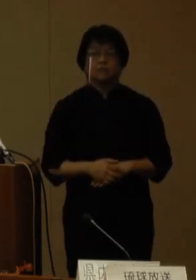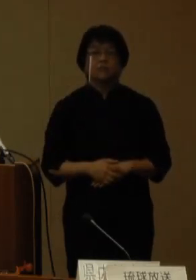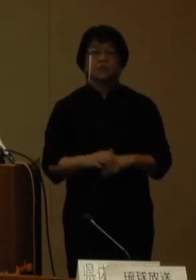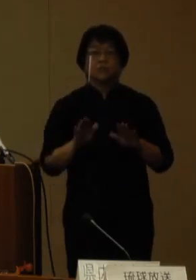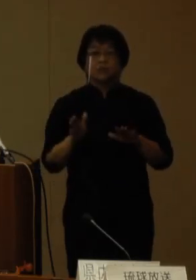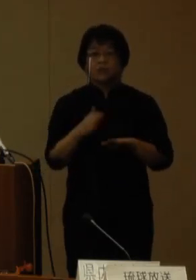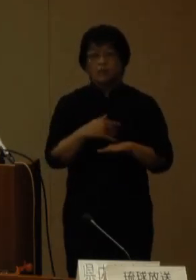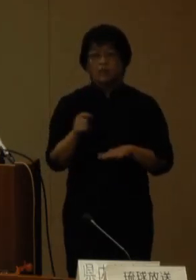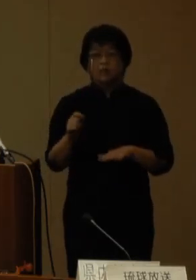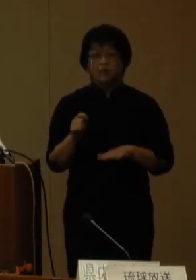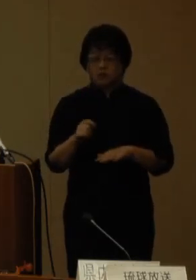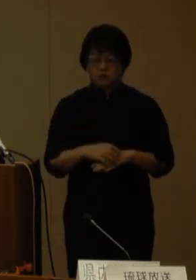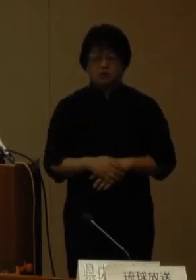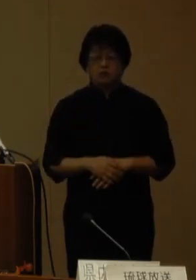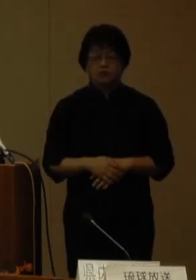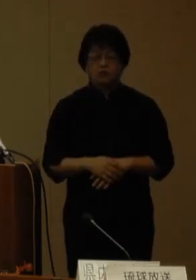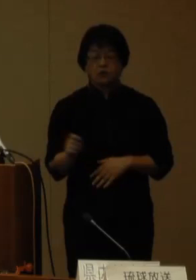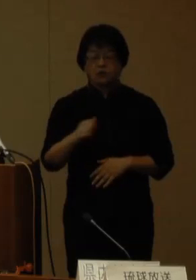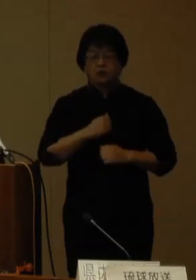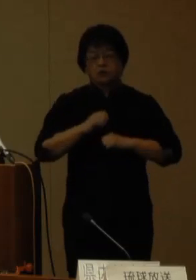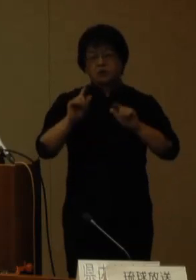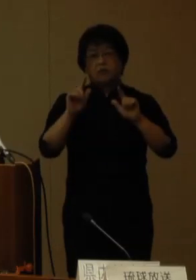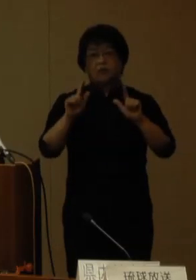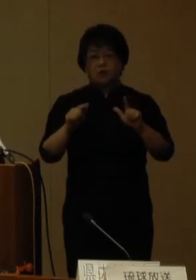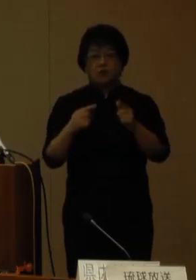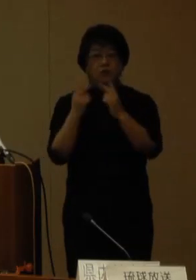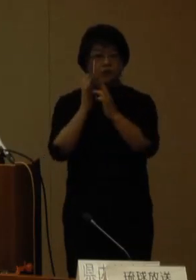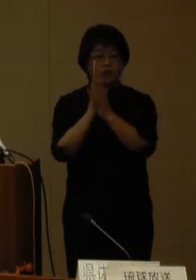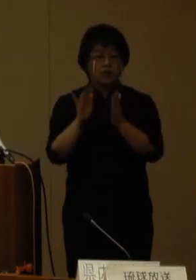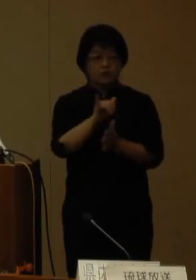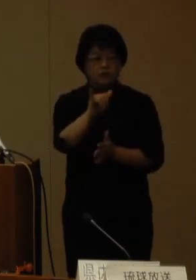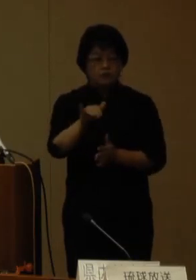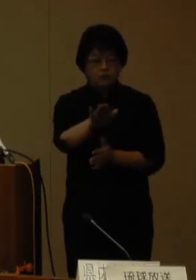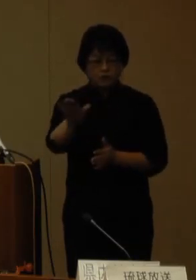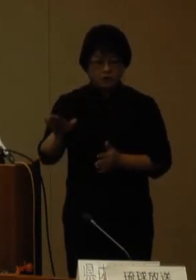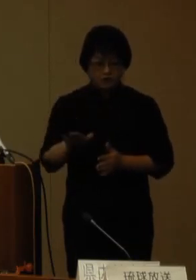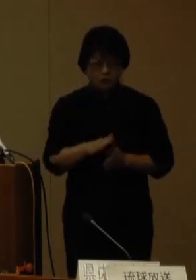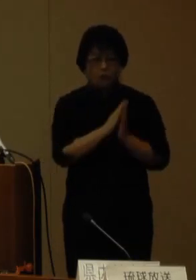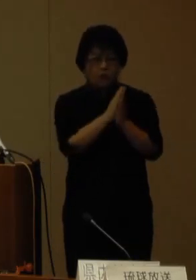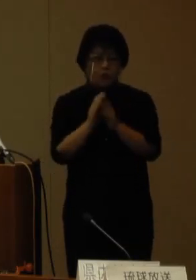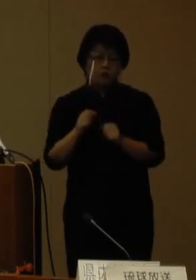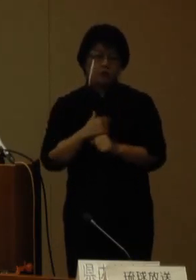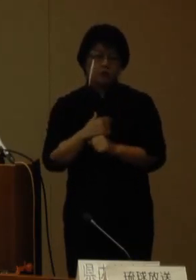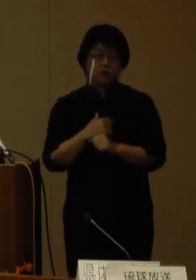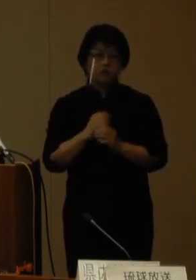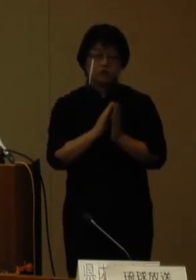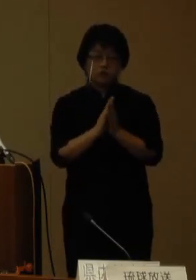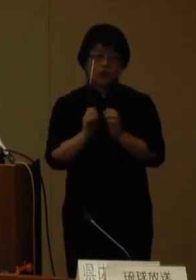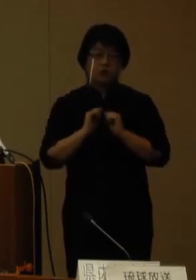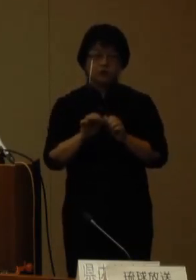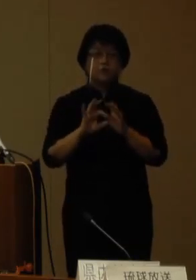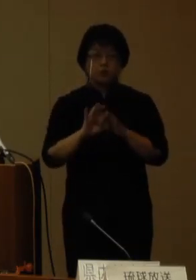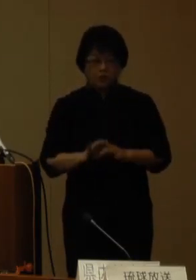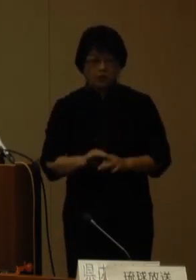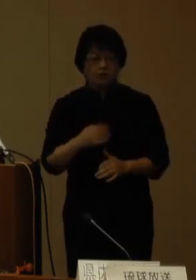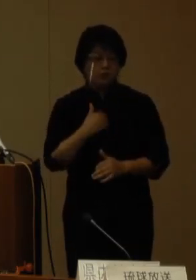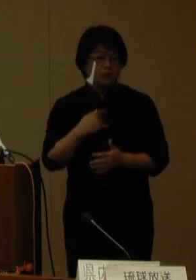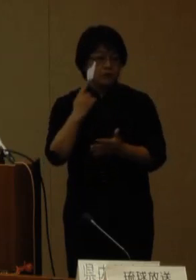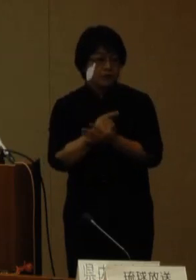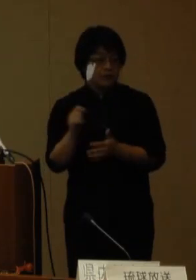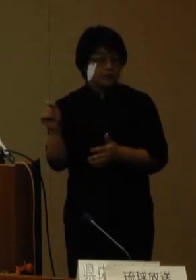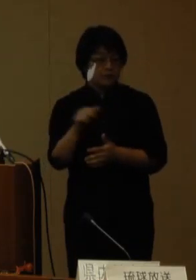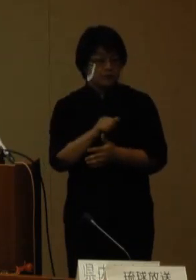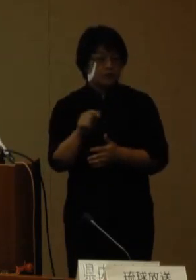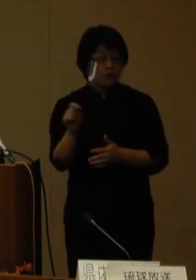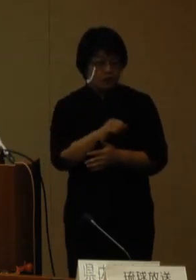い協力を県民や、多くの方々にお願いをするわけですから、できるだけ早期に、ステージ